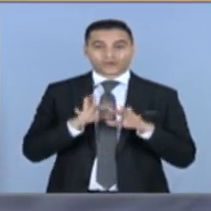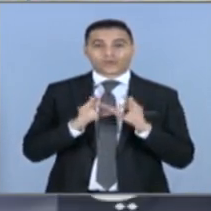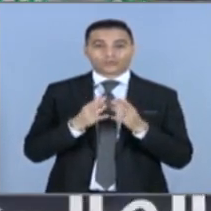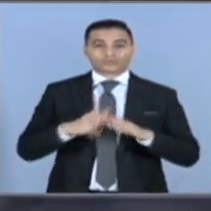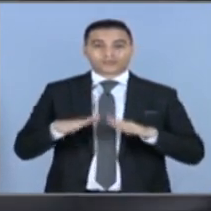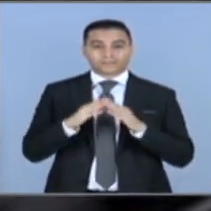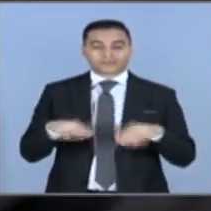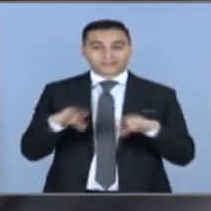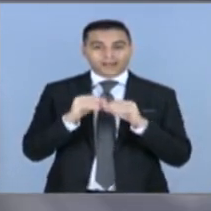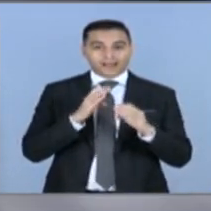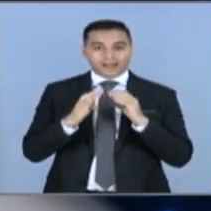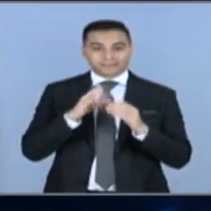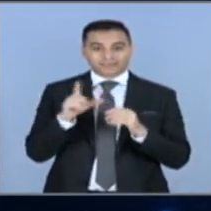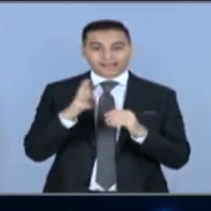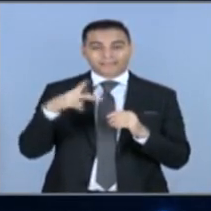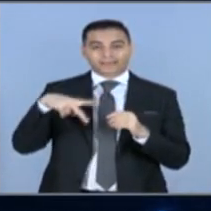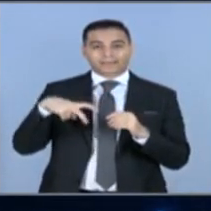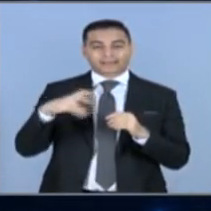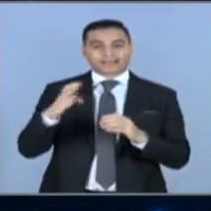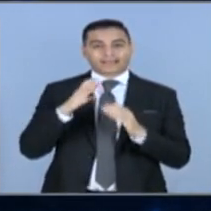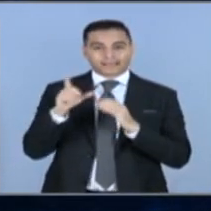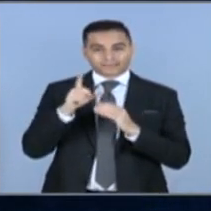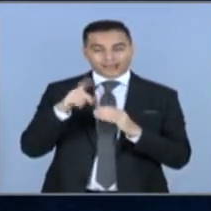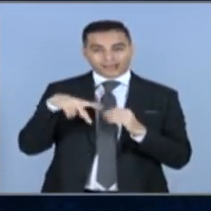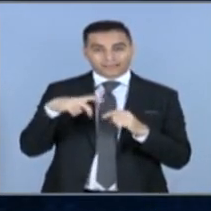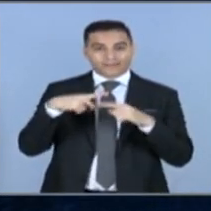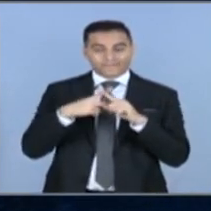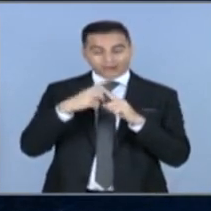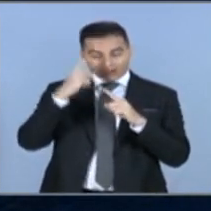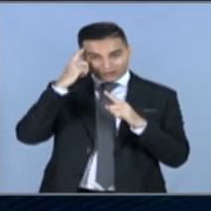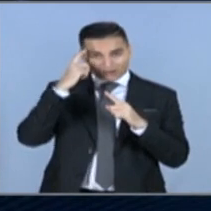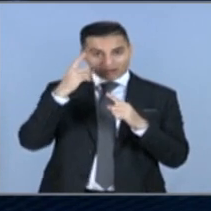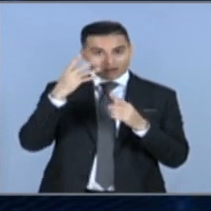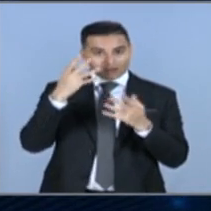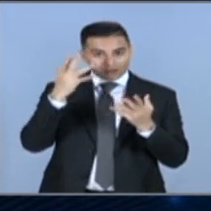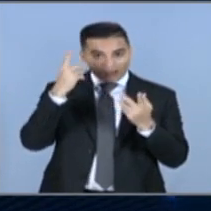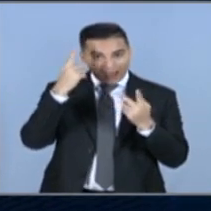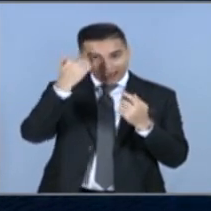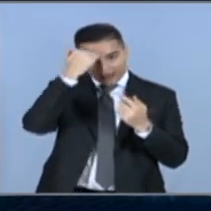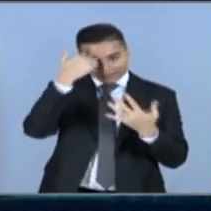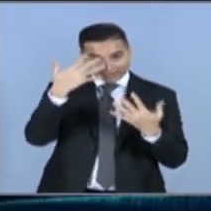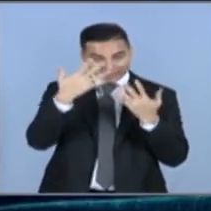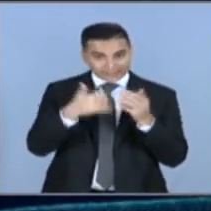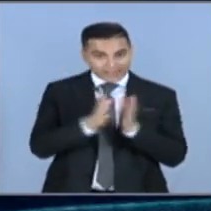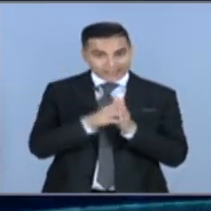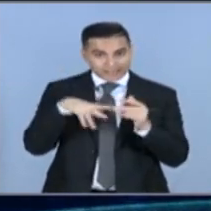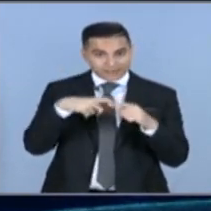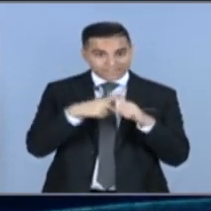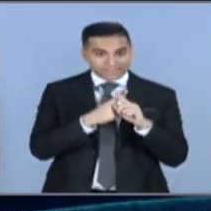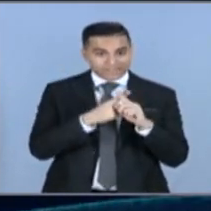وبكده عائلات مصر جمعت 80 نقطة فقرة المعرفة والفنون، وكل نقطة بألف جنيه بما